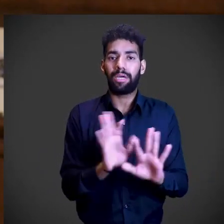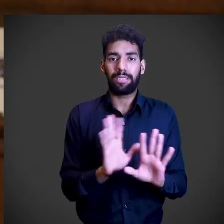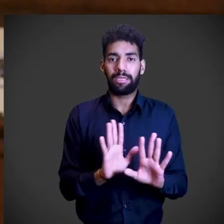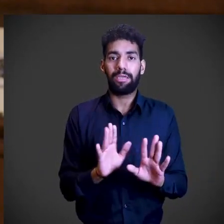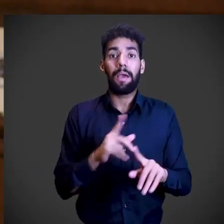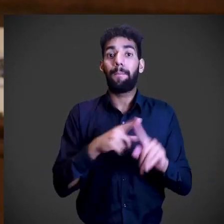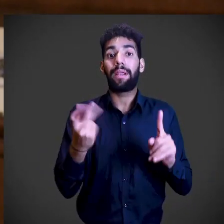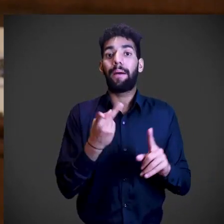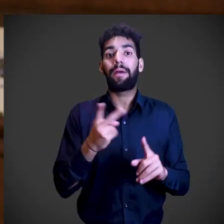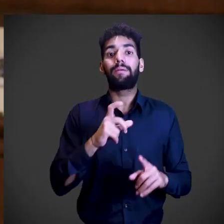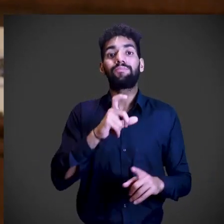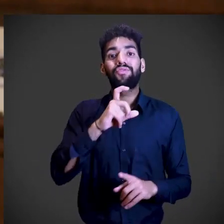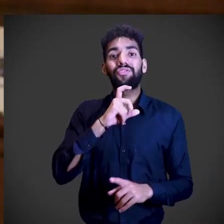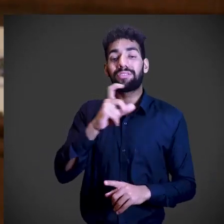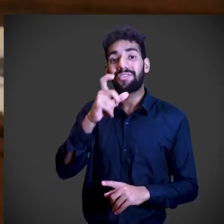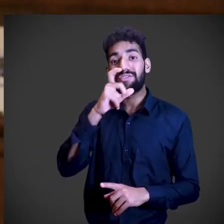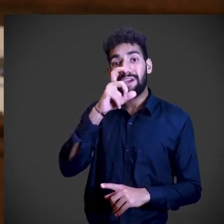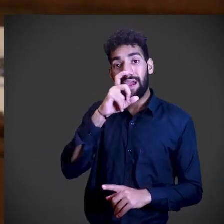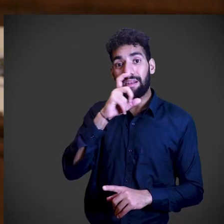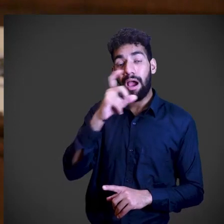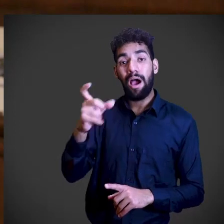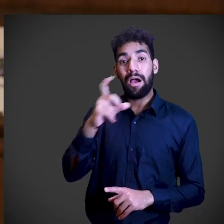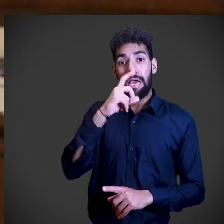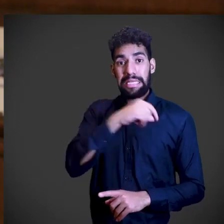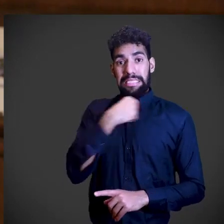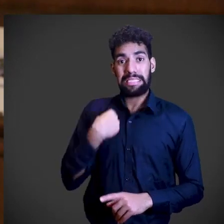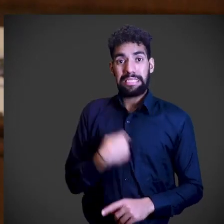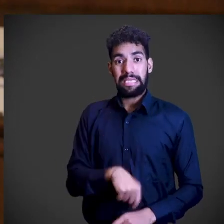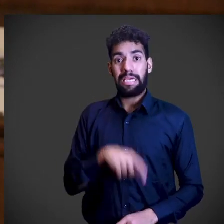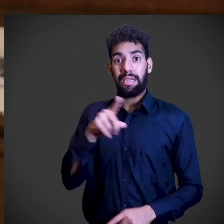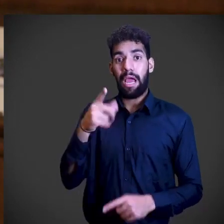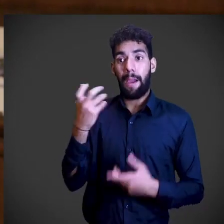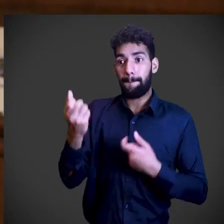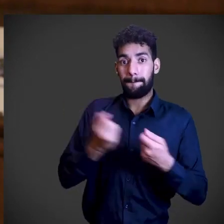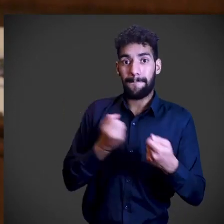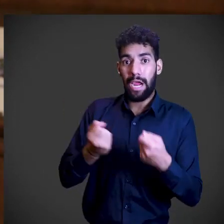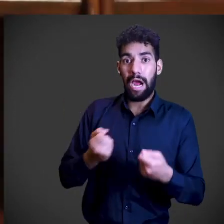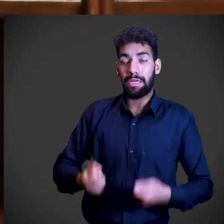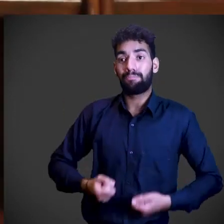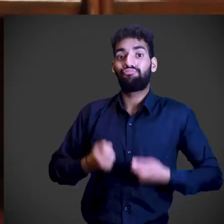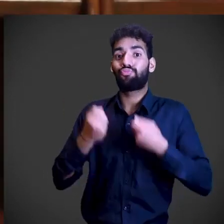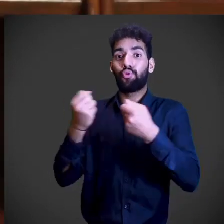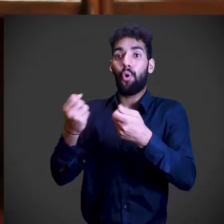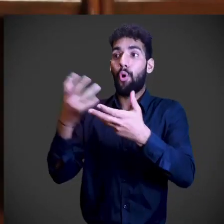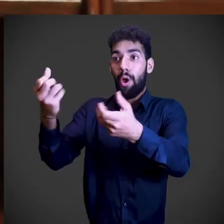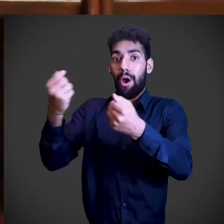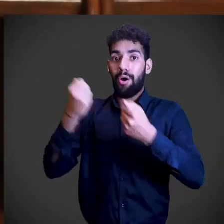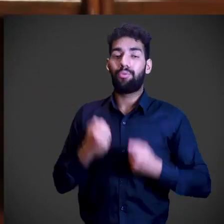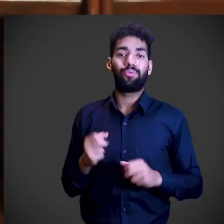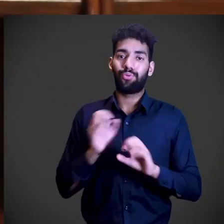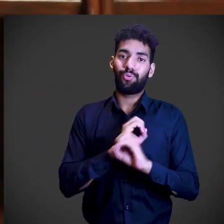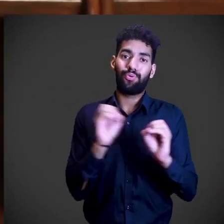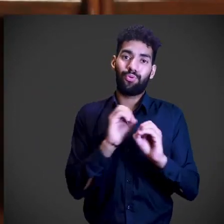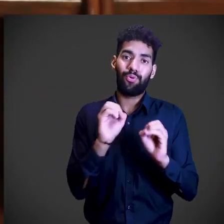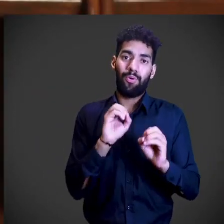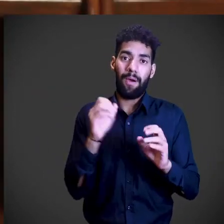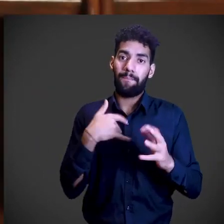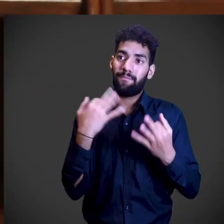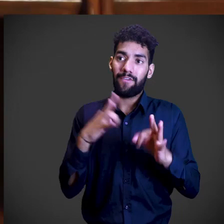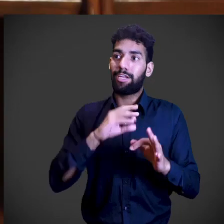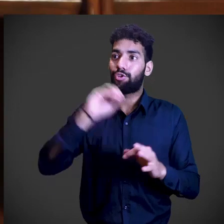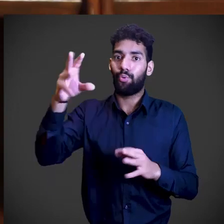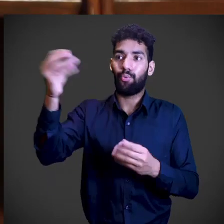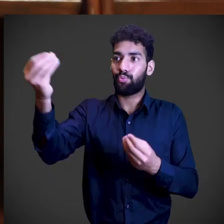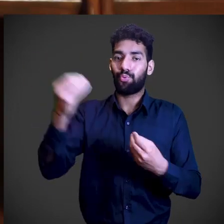चाइना से अगर हम गाड़ियाँ बिल्कुल खुली छोड़ दें तो हमारी ऑटो इंडस्ट्री बंद हो जाएगी, बिकॉज हमारी कार ना उस क्वालिटी की